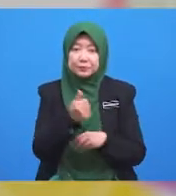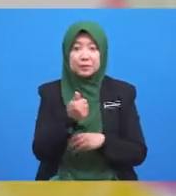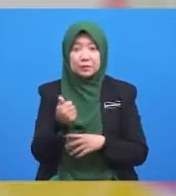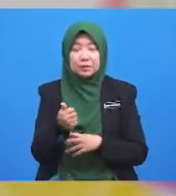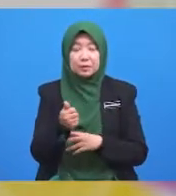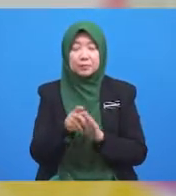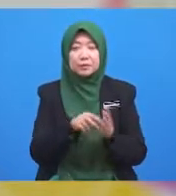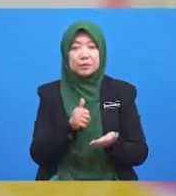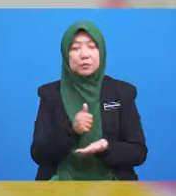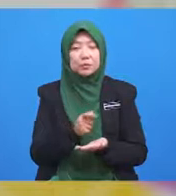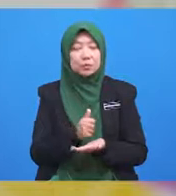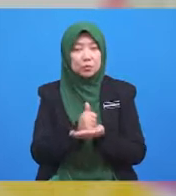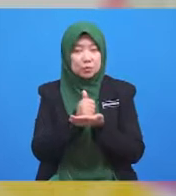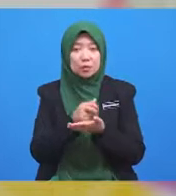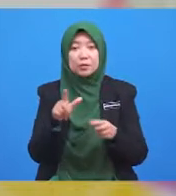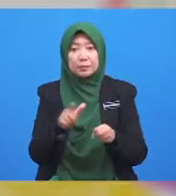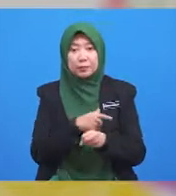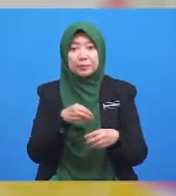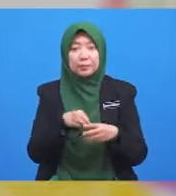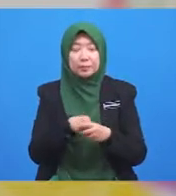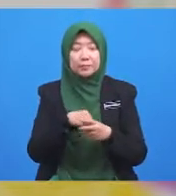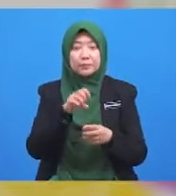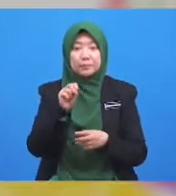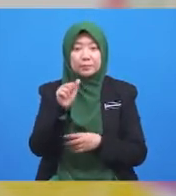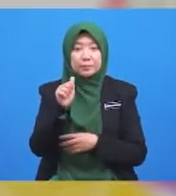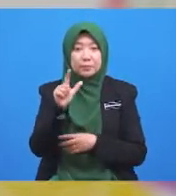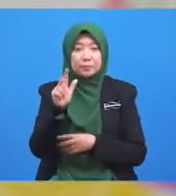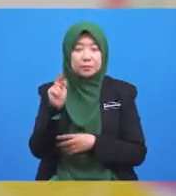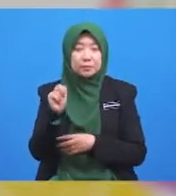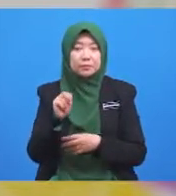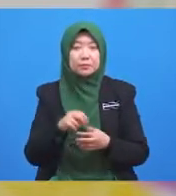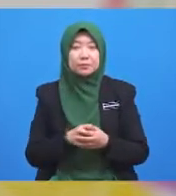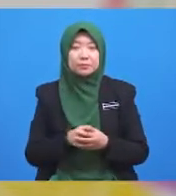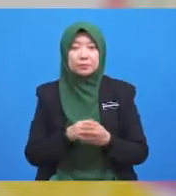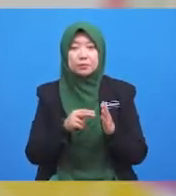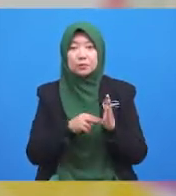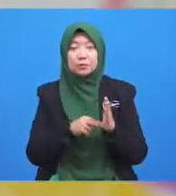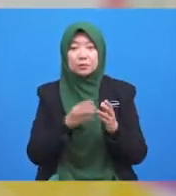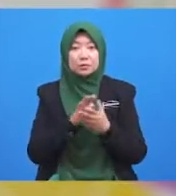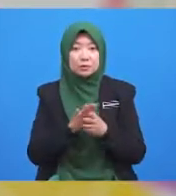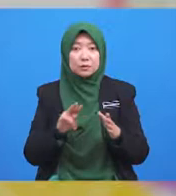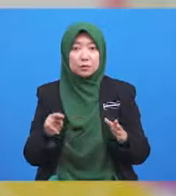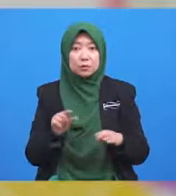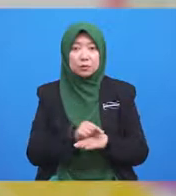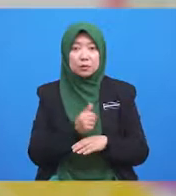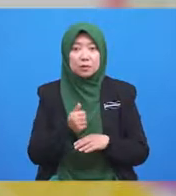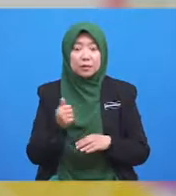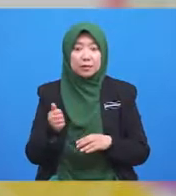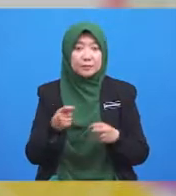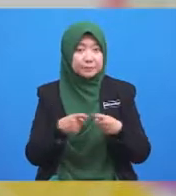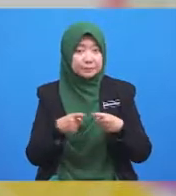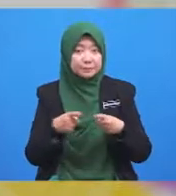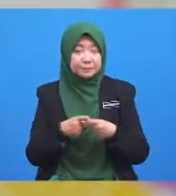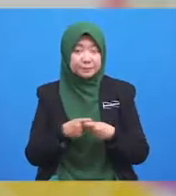alat-alat pertolongan cemas yang lengkap di dalam salon. Peraturan keselamatan menggunakan alat elektrik.